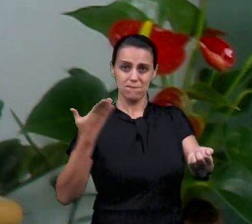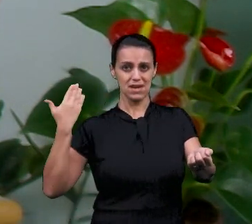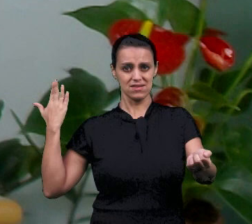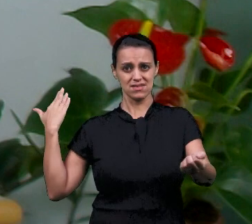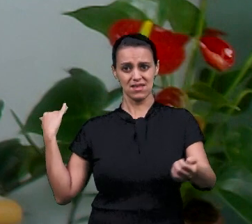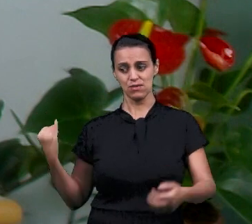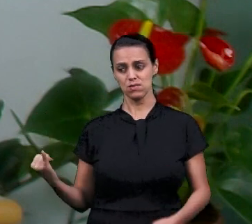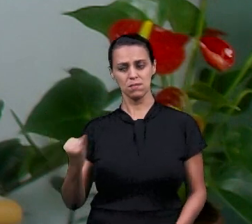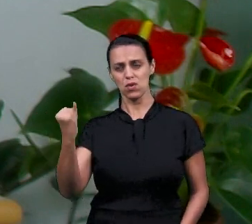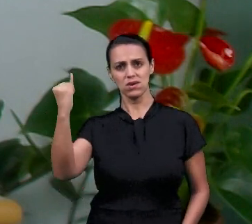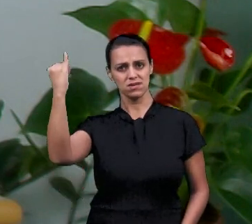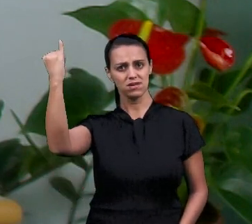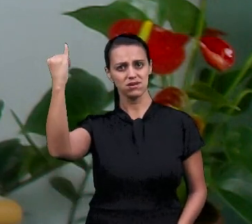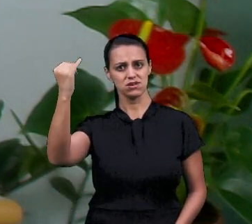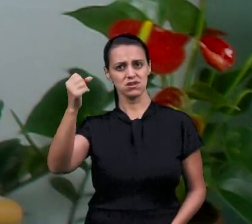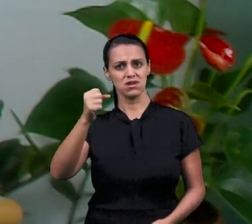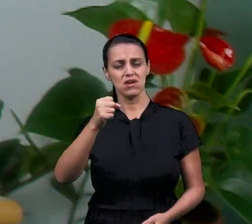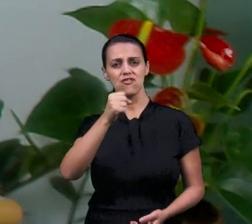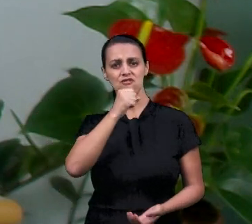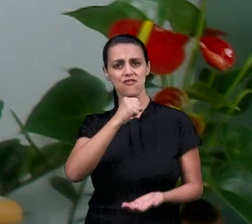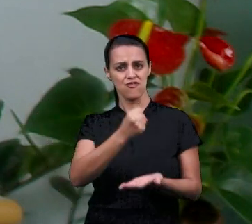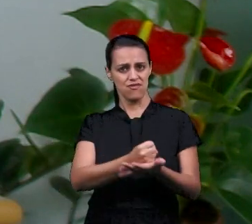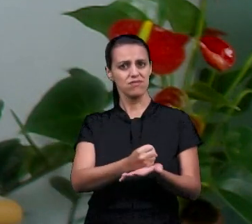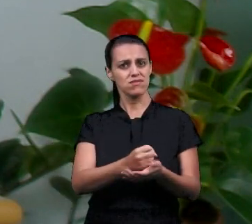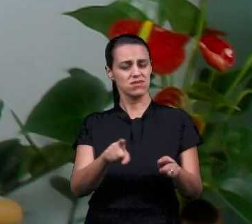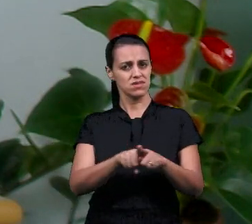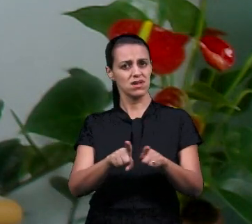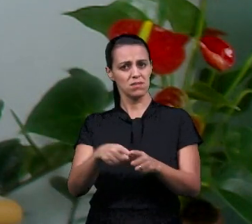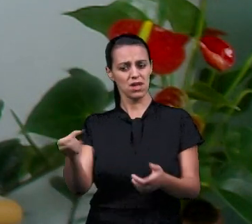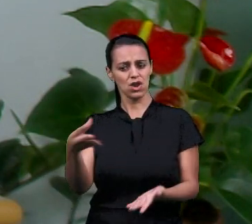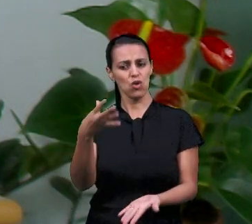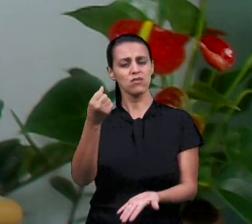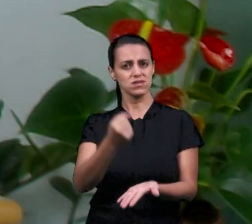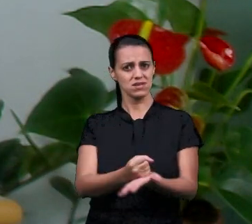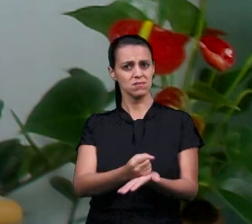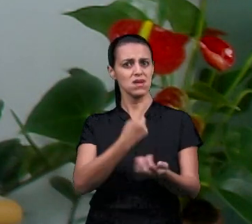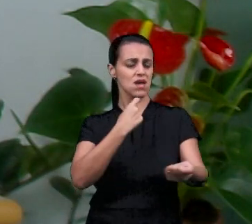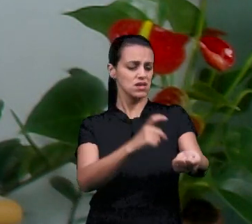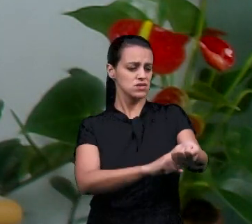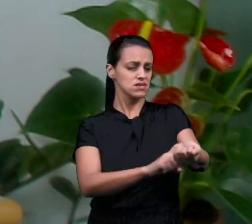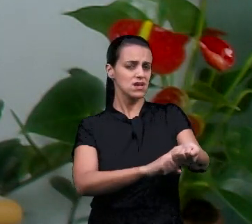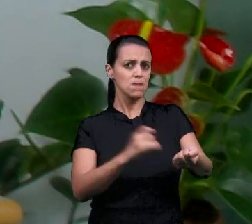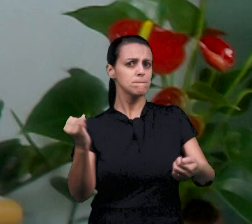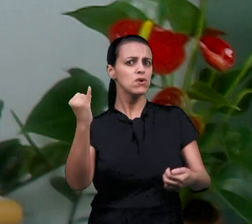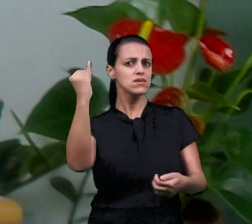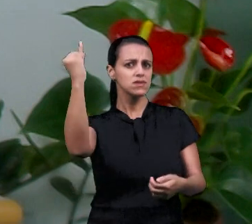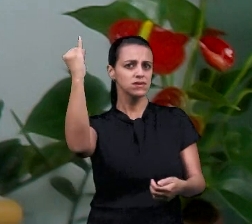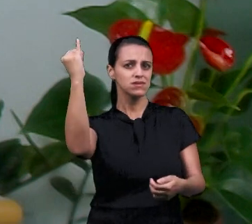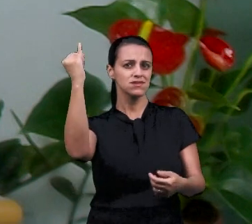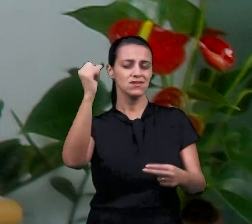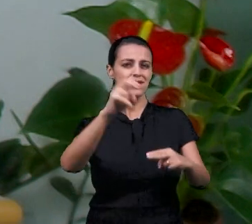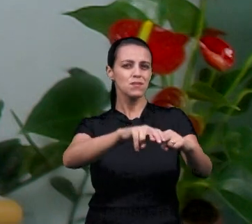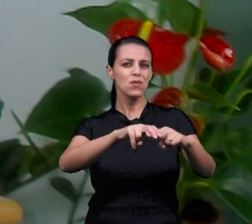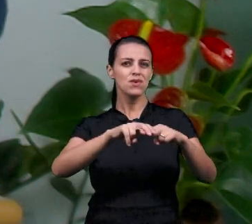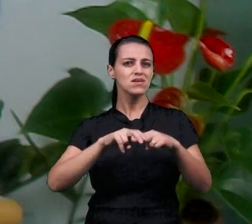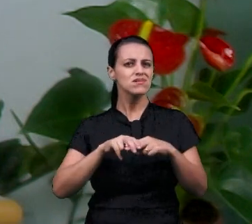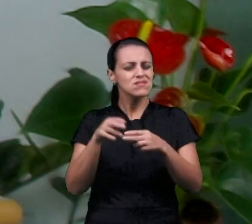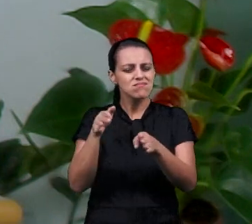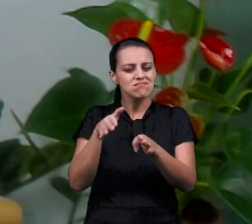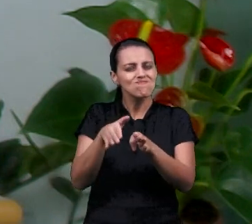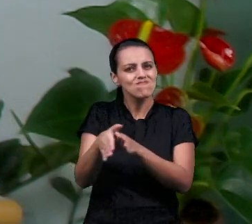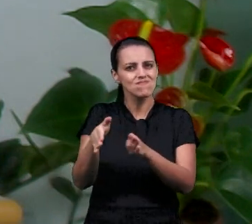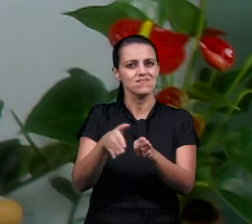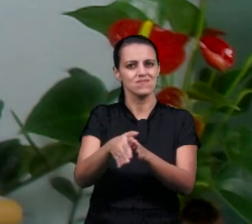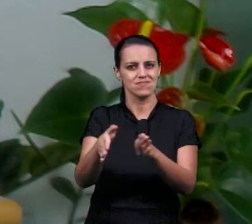important. Si à l'Ancien comme au Nouveau Testament, c'est le sang de l'agneau. Donc pour cela, c'est un rappel. L'animal, aussi la